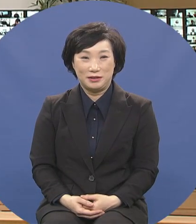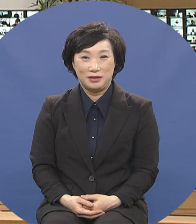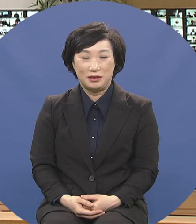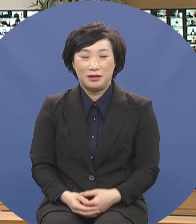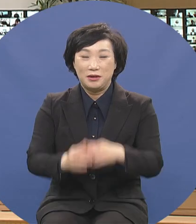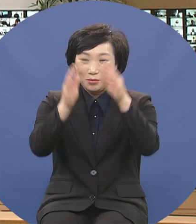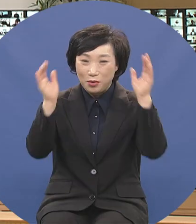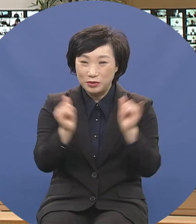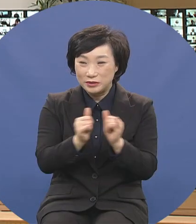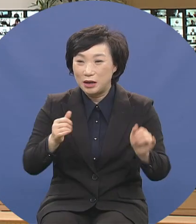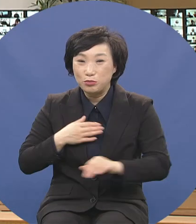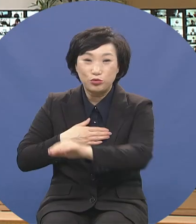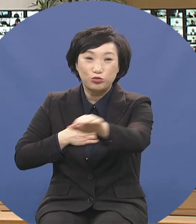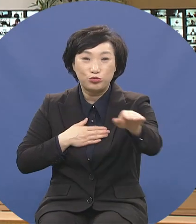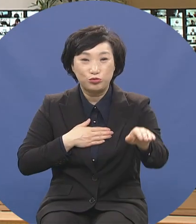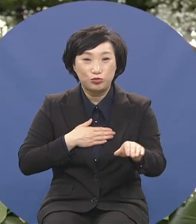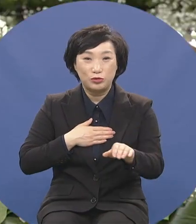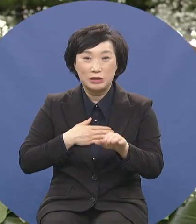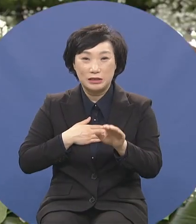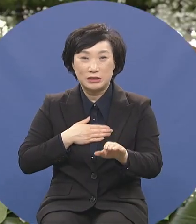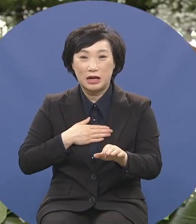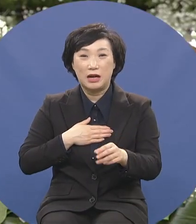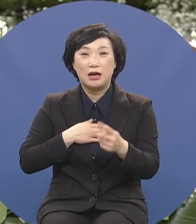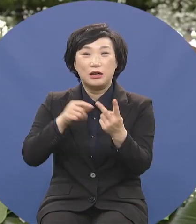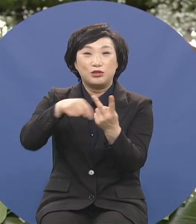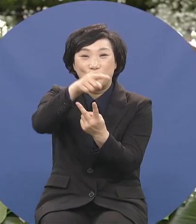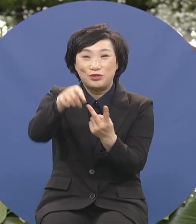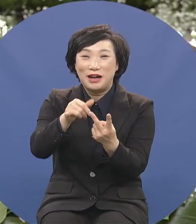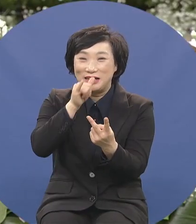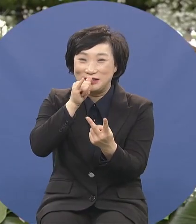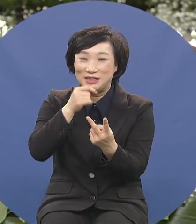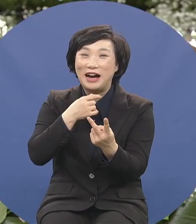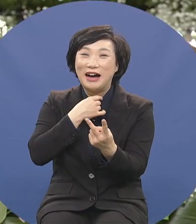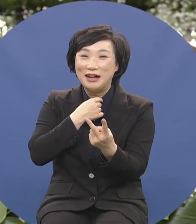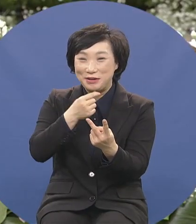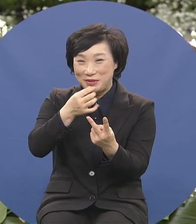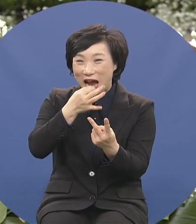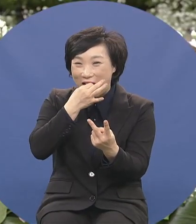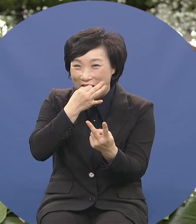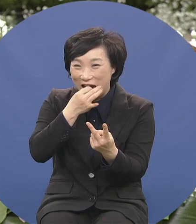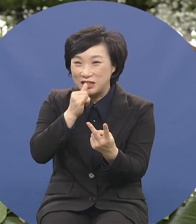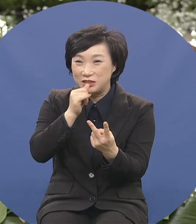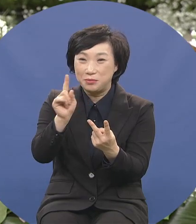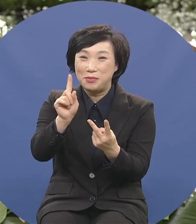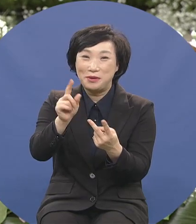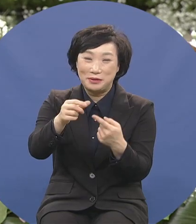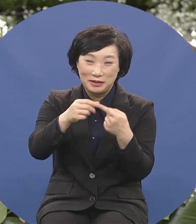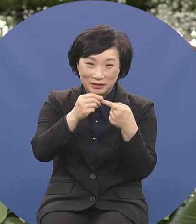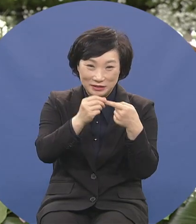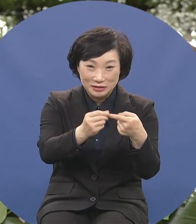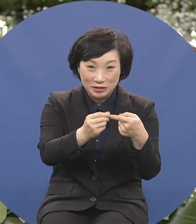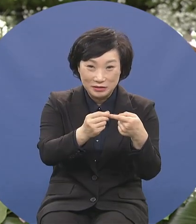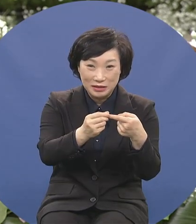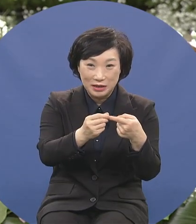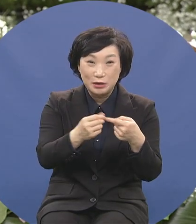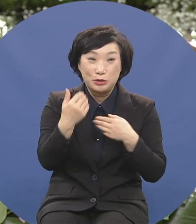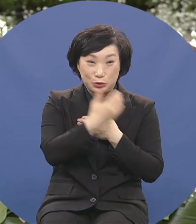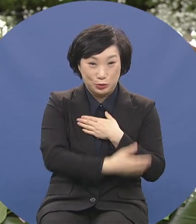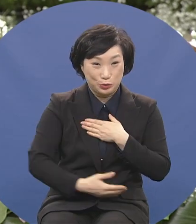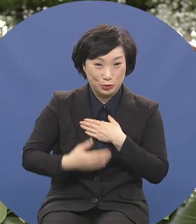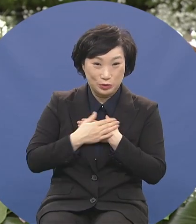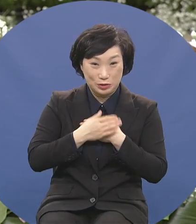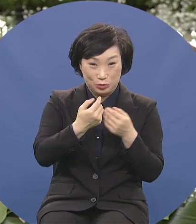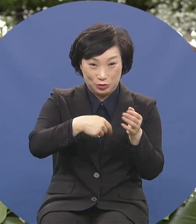모든 사람에게는 두 가지 욕망이 있으니, 하나는